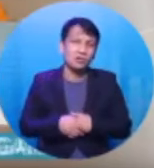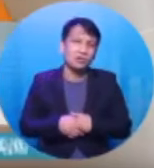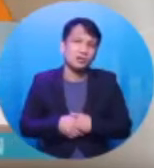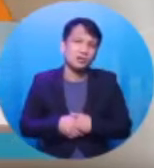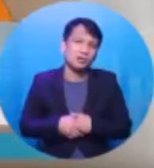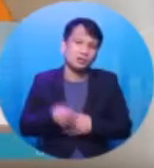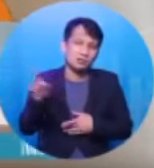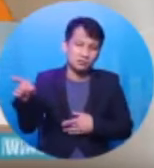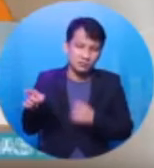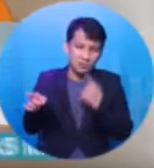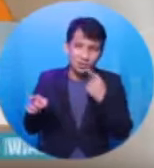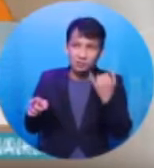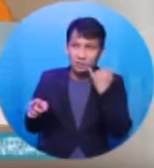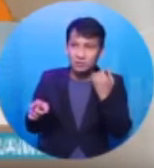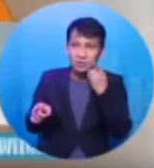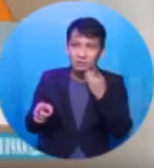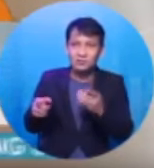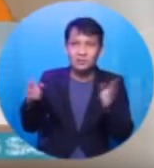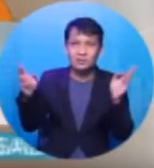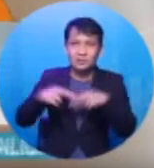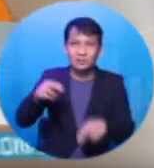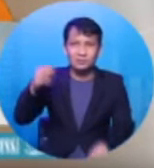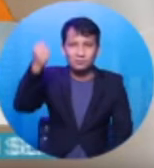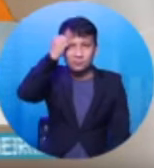ang kibig kasi ng utak mo eh.